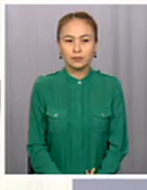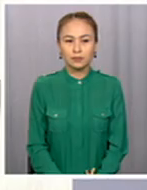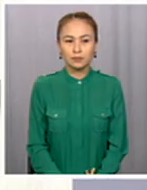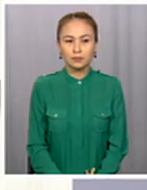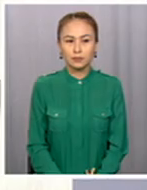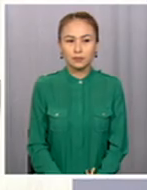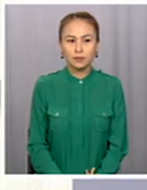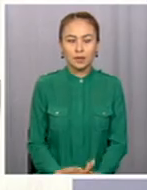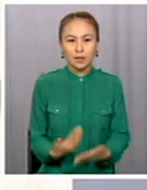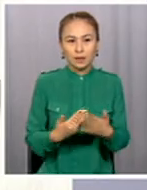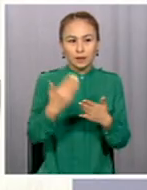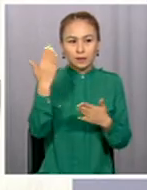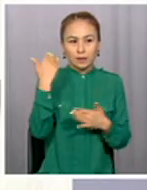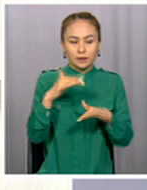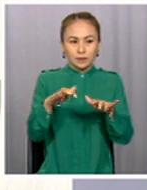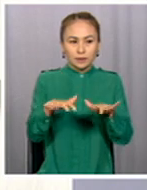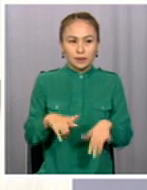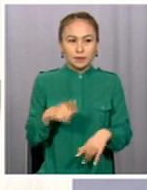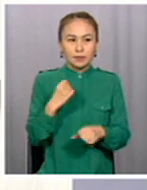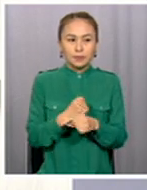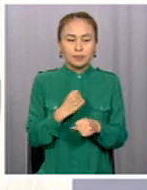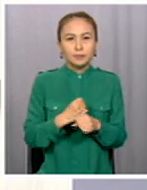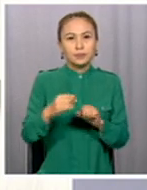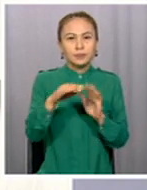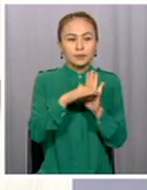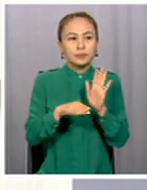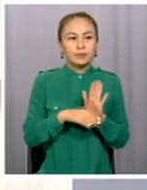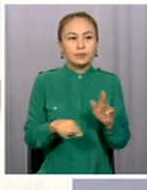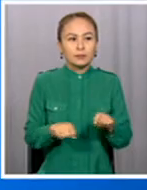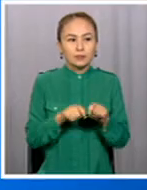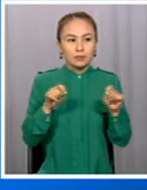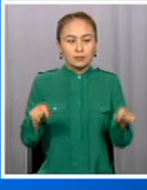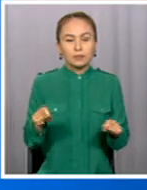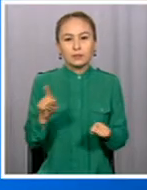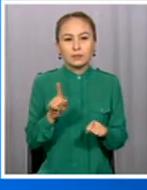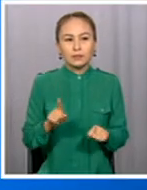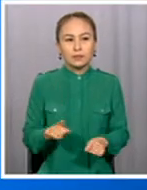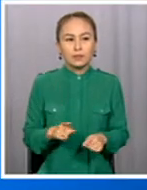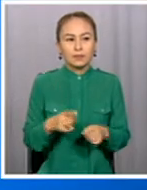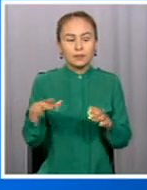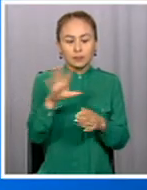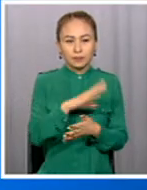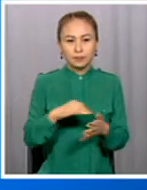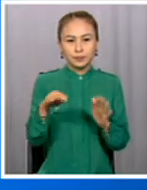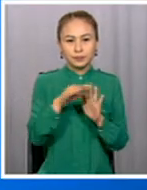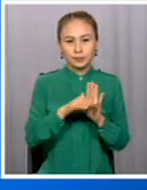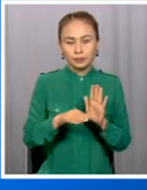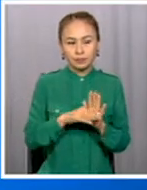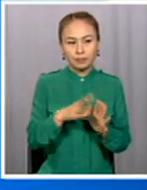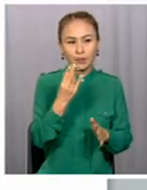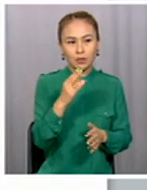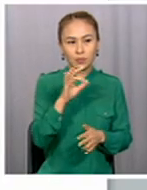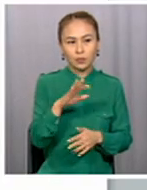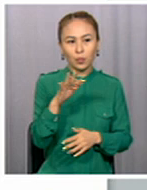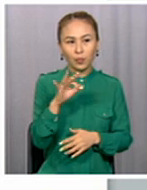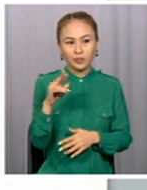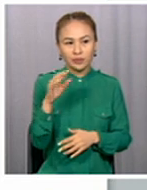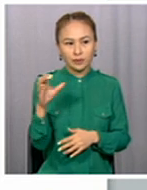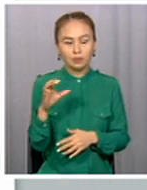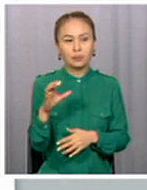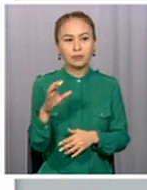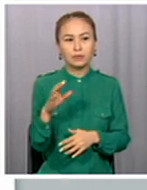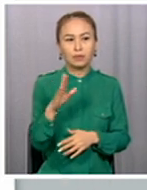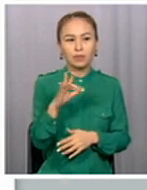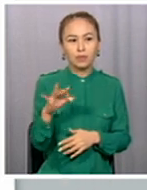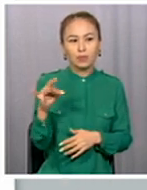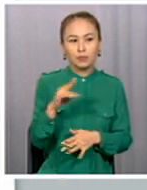Алдымен мәтінмен жұмыс жасау үшін бағдарламаны іске қосамыз. Іске қосу барлық бағдарламалар Microsoft Office, Microsoft Word